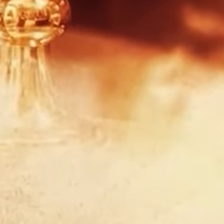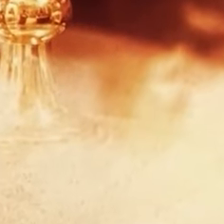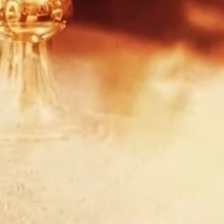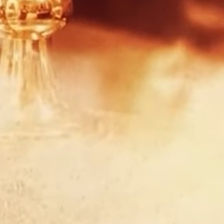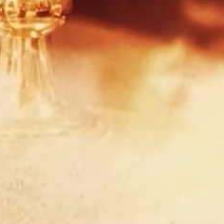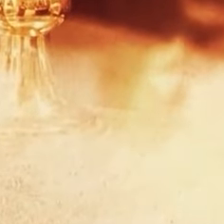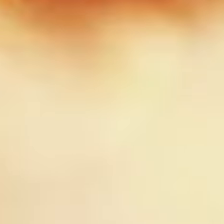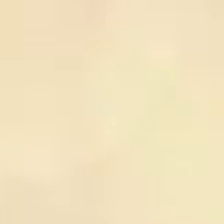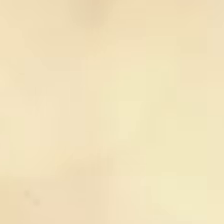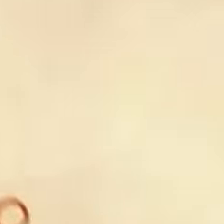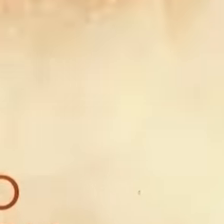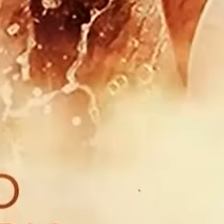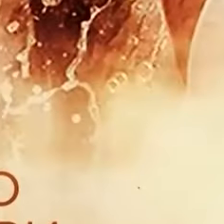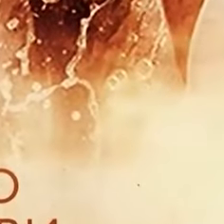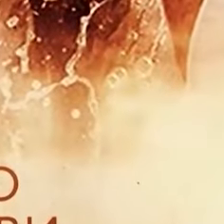Крещение.